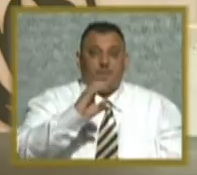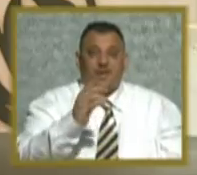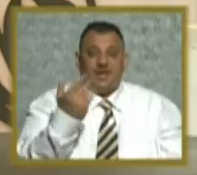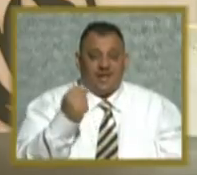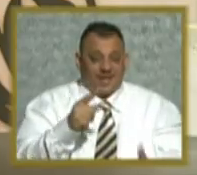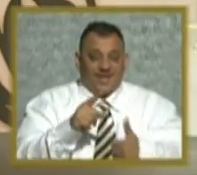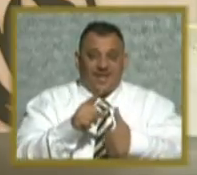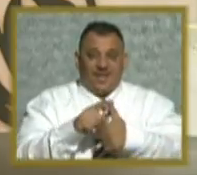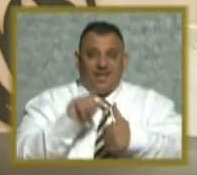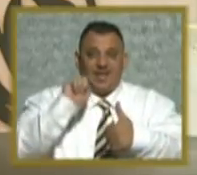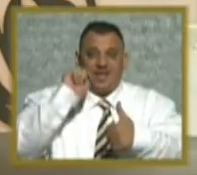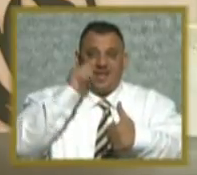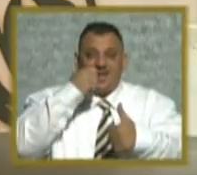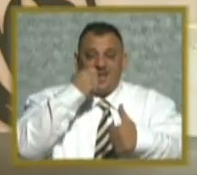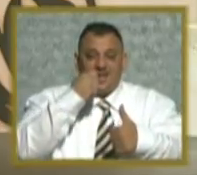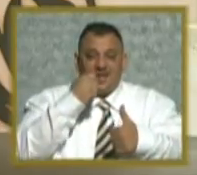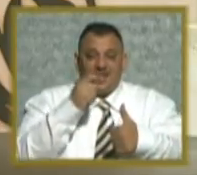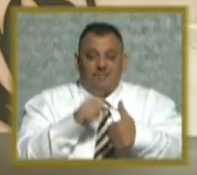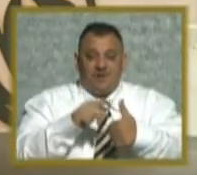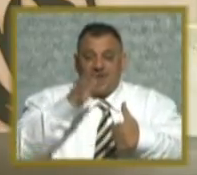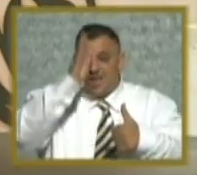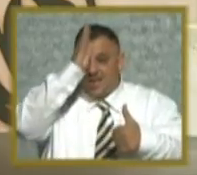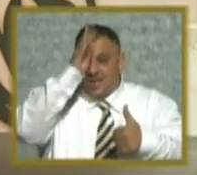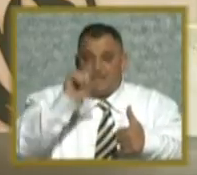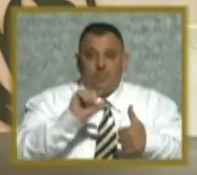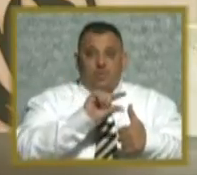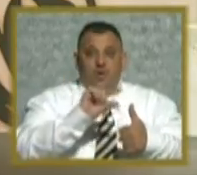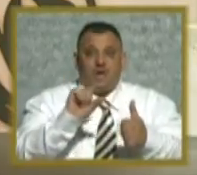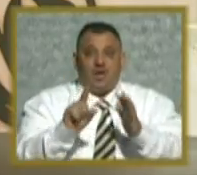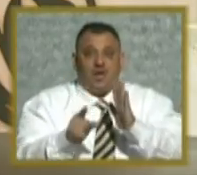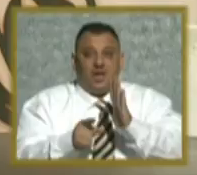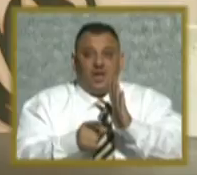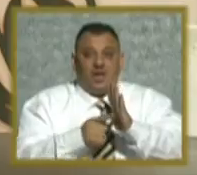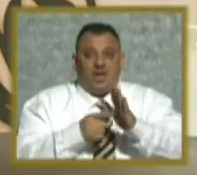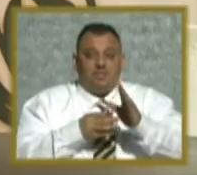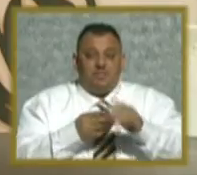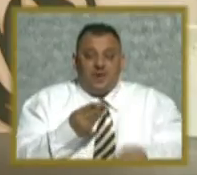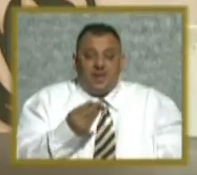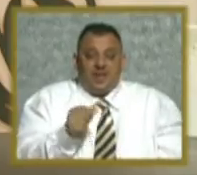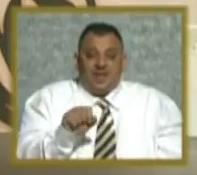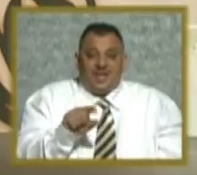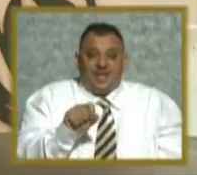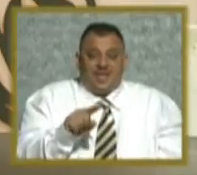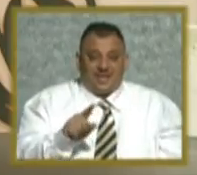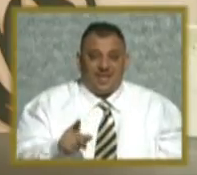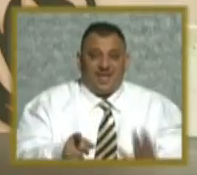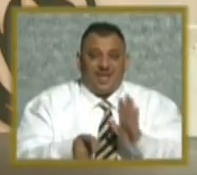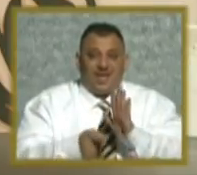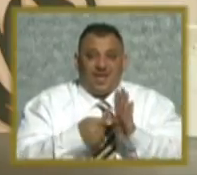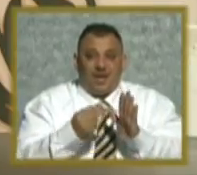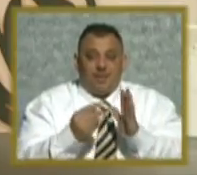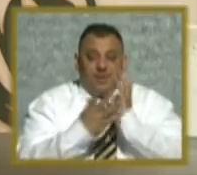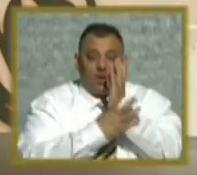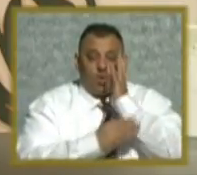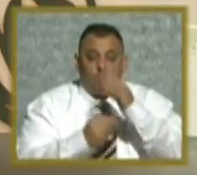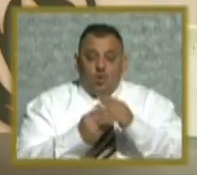عندي الاخ ابو علي من العراق يسال عن، يقول عنده خروج المذي والودي، احيانا يقول اثناء الوضوء يخرج